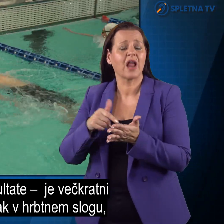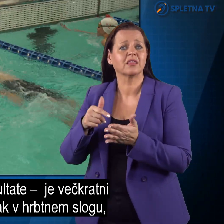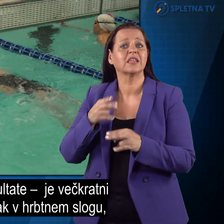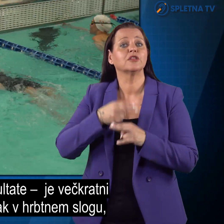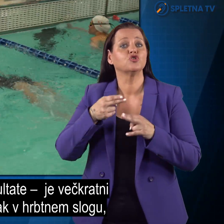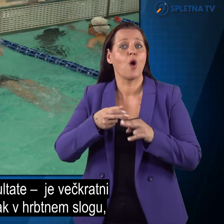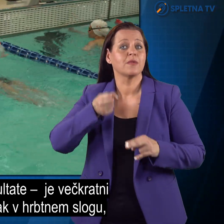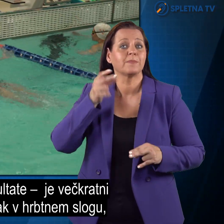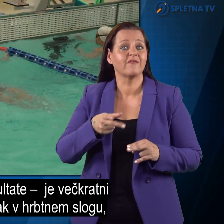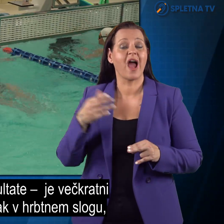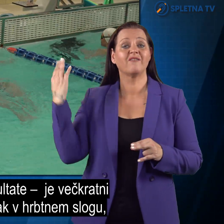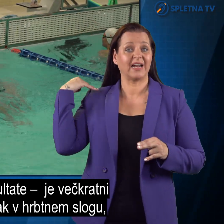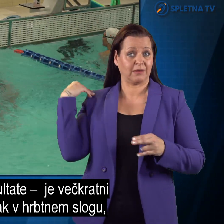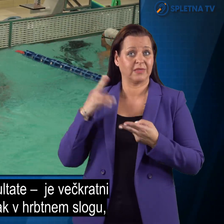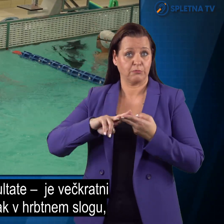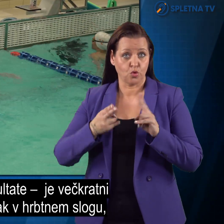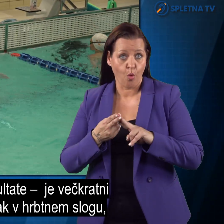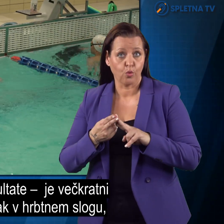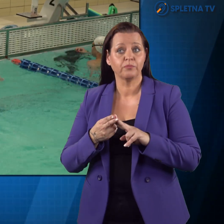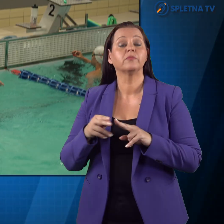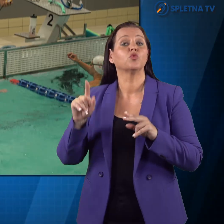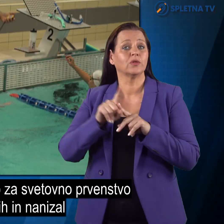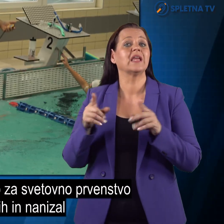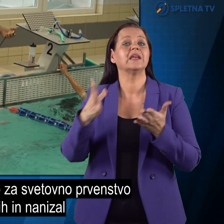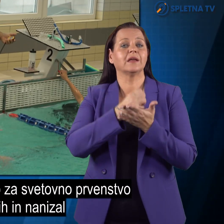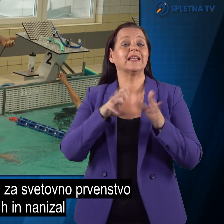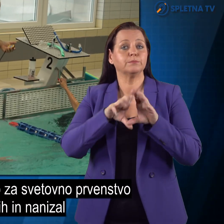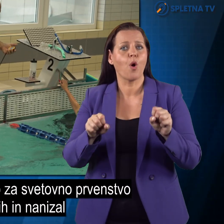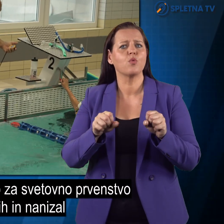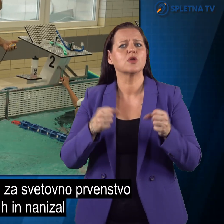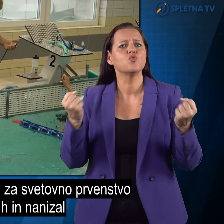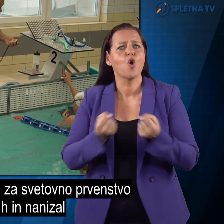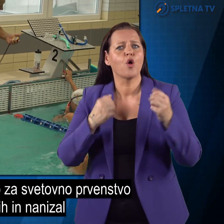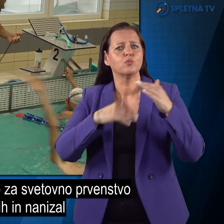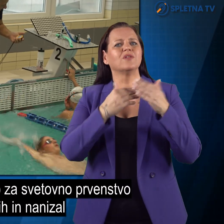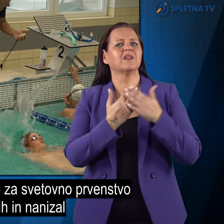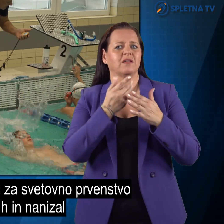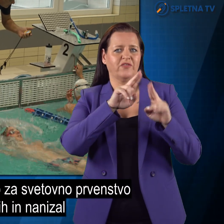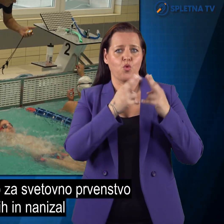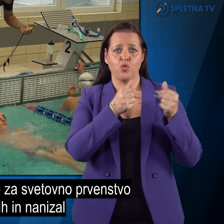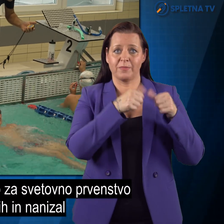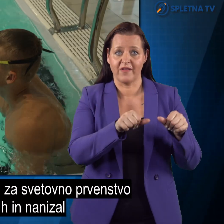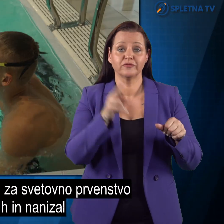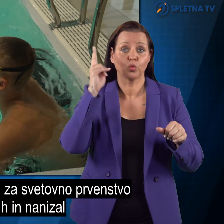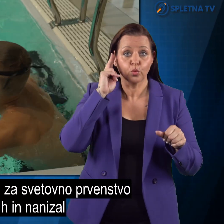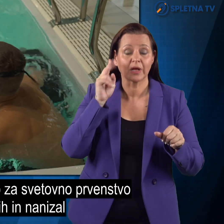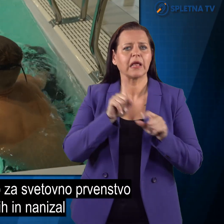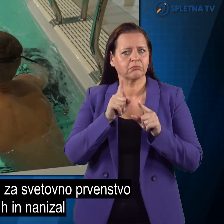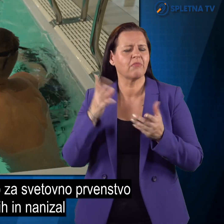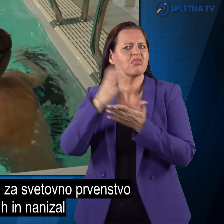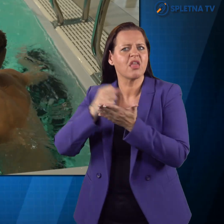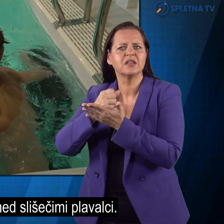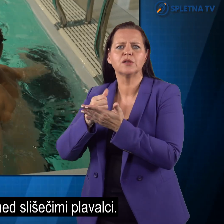Je večkratni državni prvak v hrbtnem slogu, izpolnil je normo za svetovno prvenstvo gluhih in